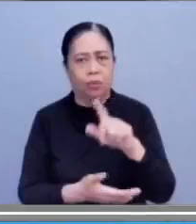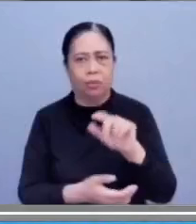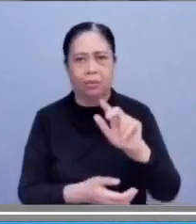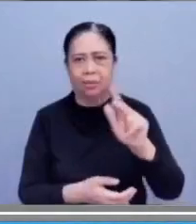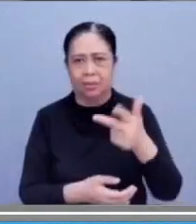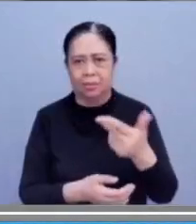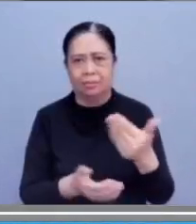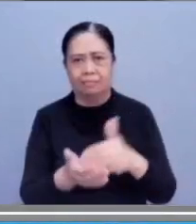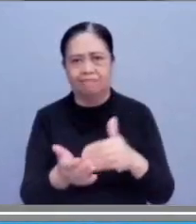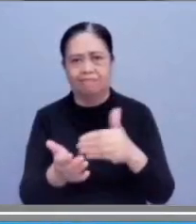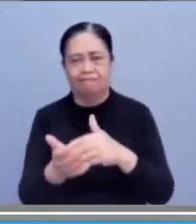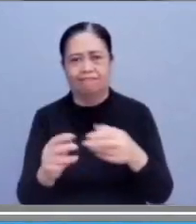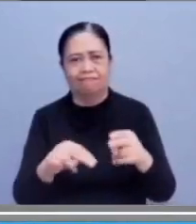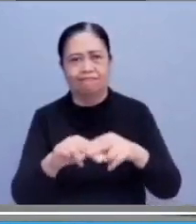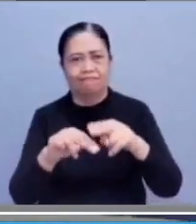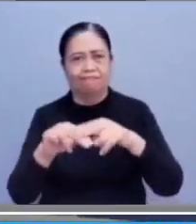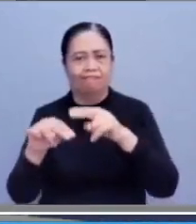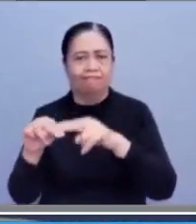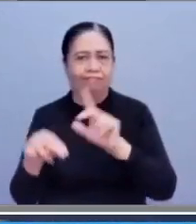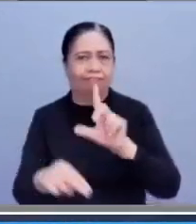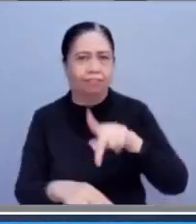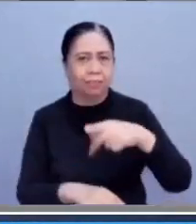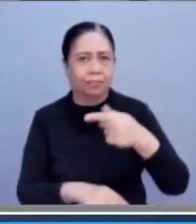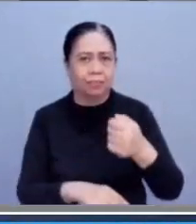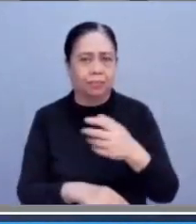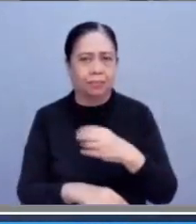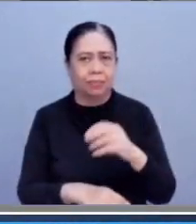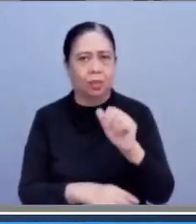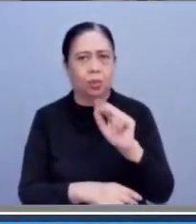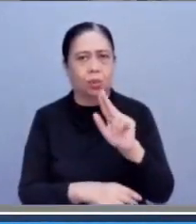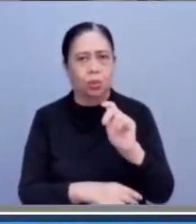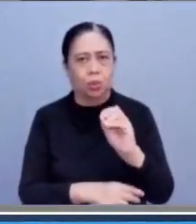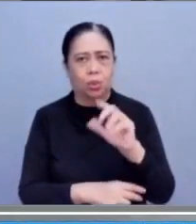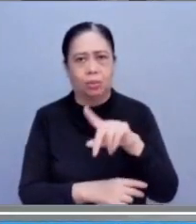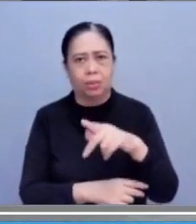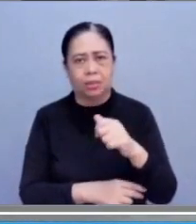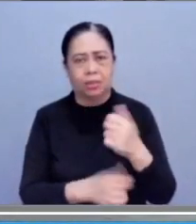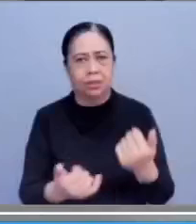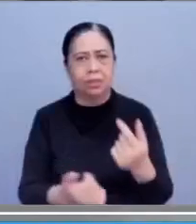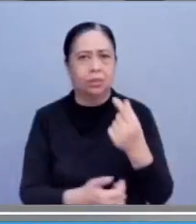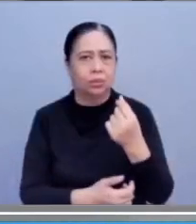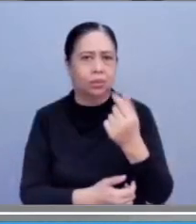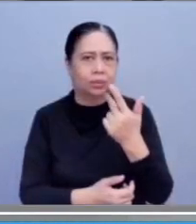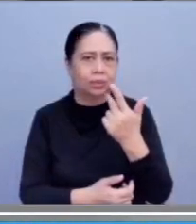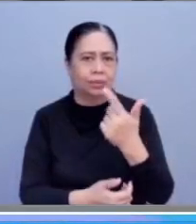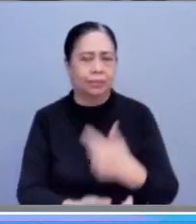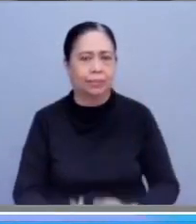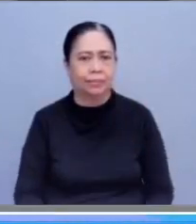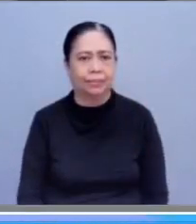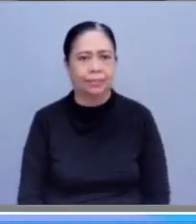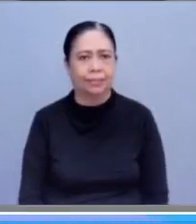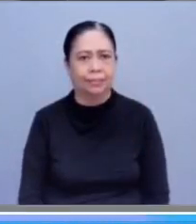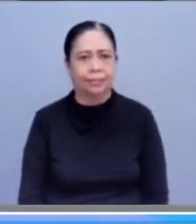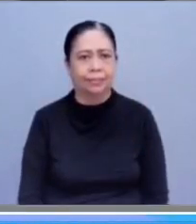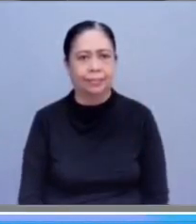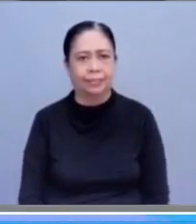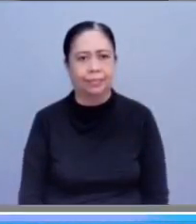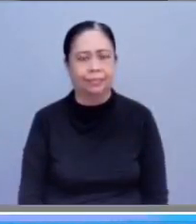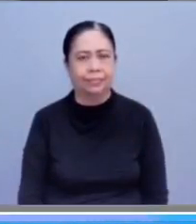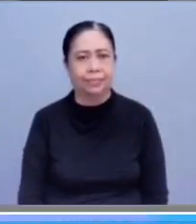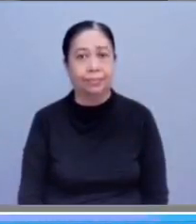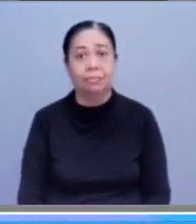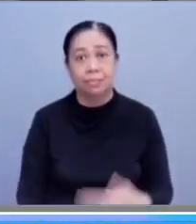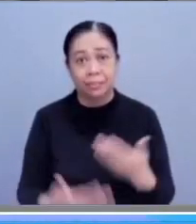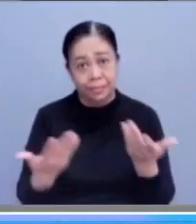buwang tumaas ang presyo ng LPG at auto LPG ngayong 2023 at dahil nga po sa